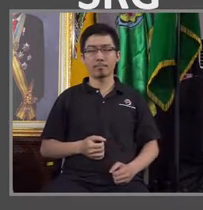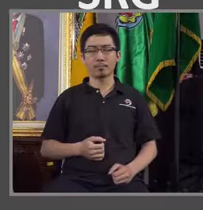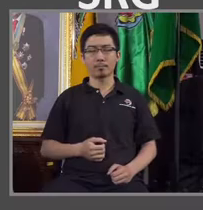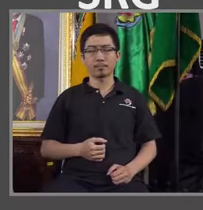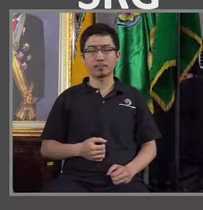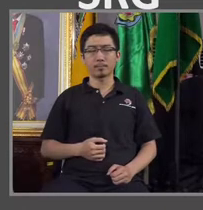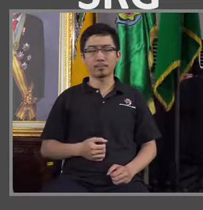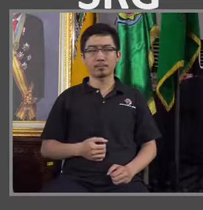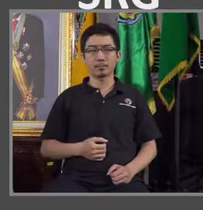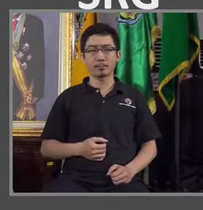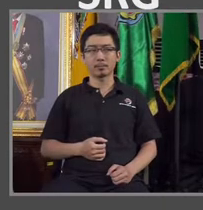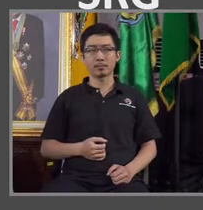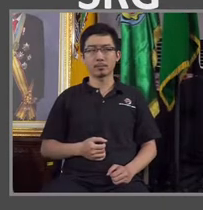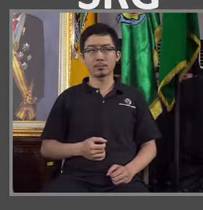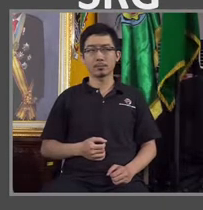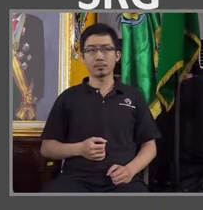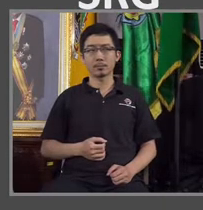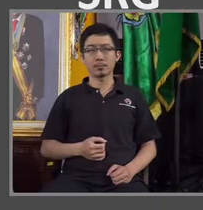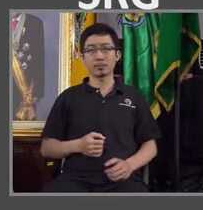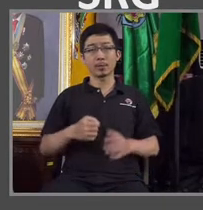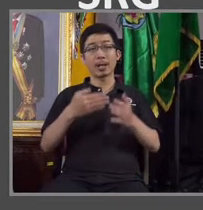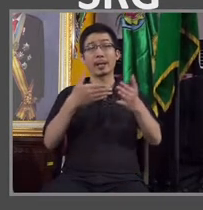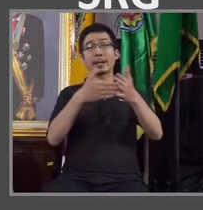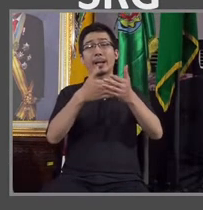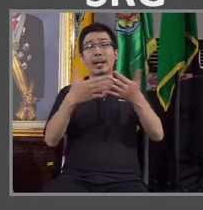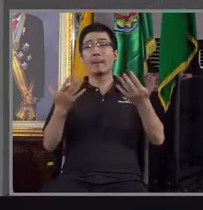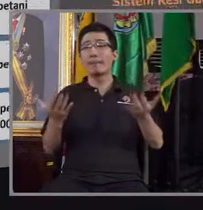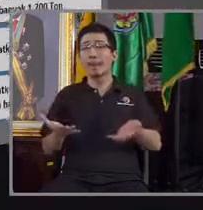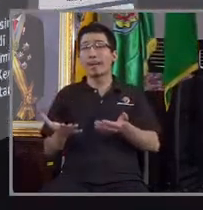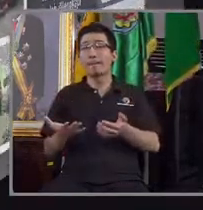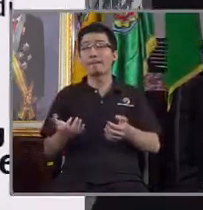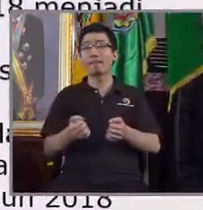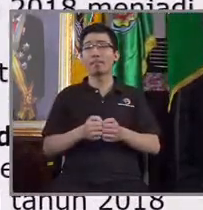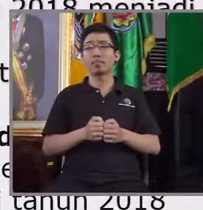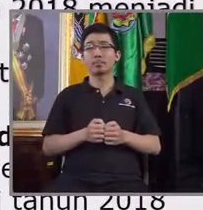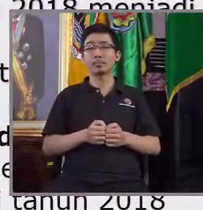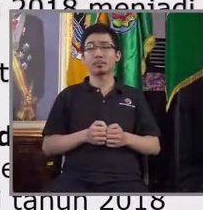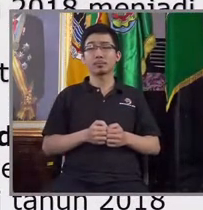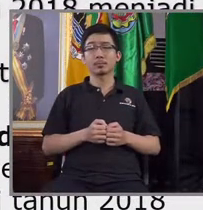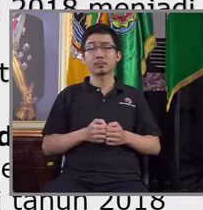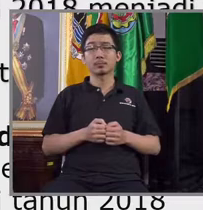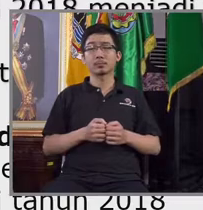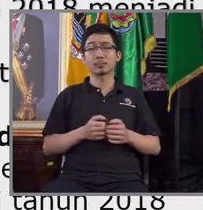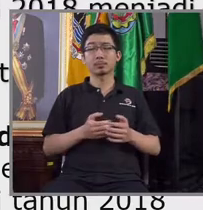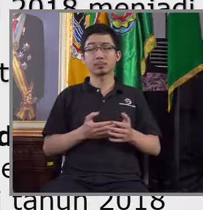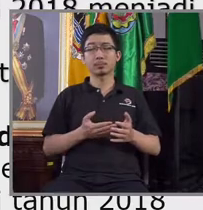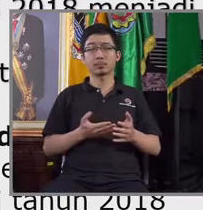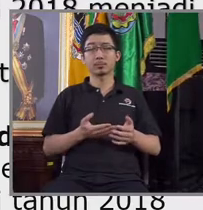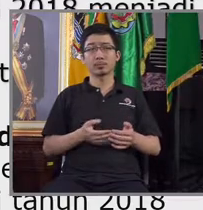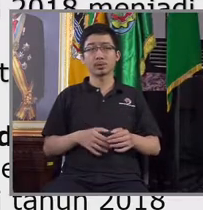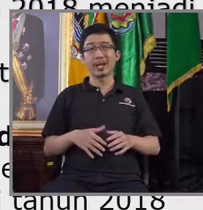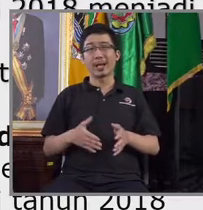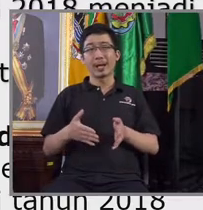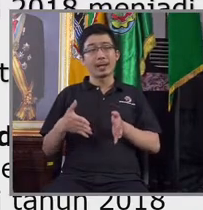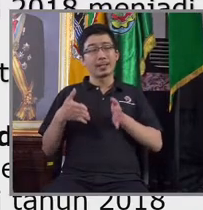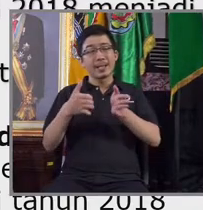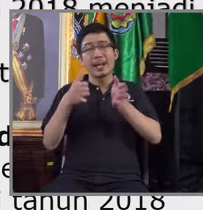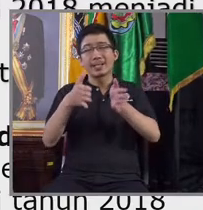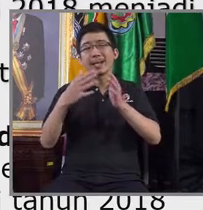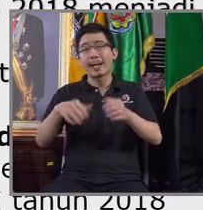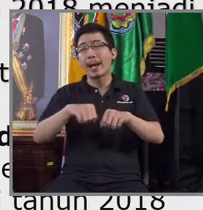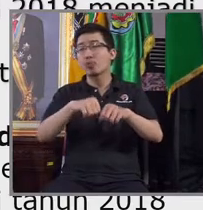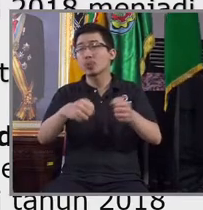salah satu kendala dalam tari investasi di Grobogan adalah belum mantapnya infrastruktur jalan itu tadi